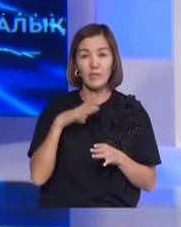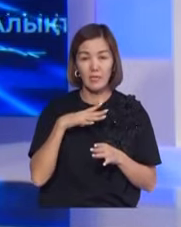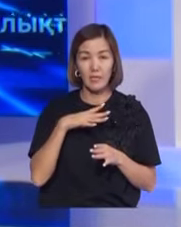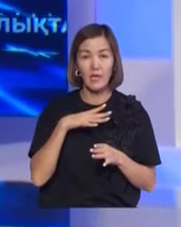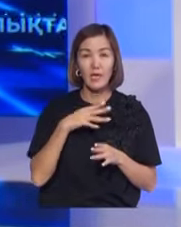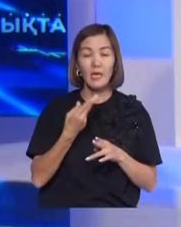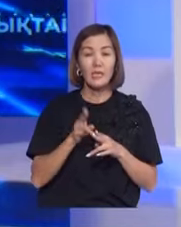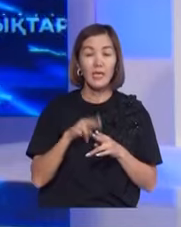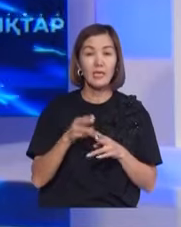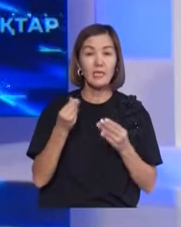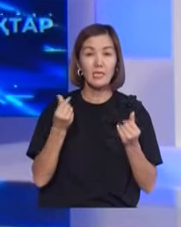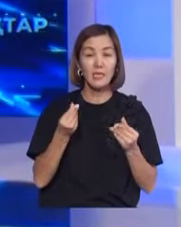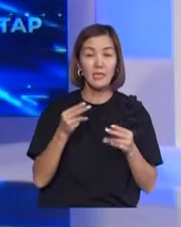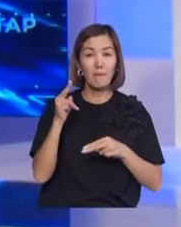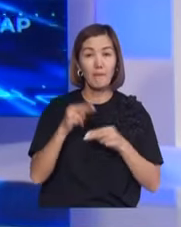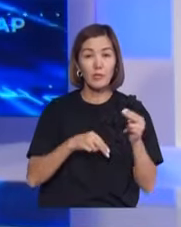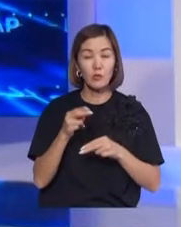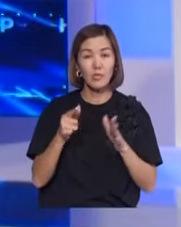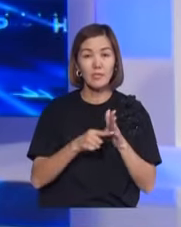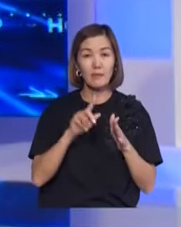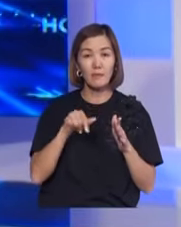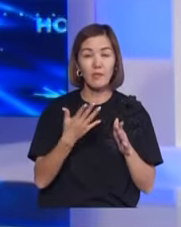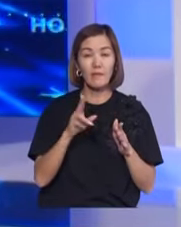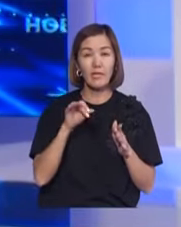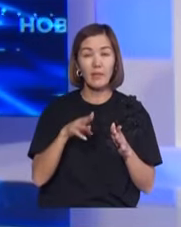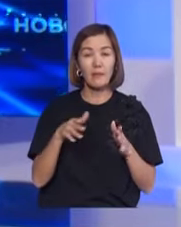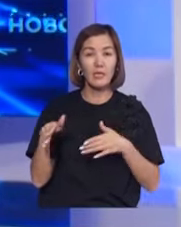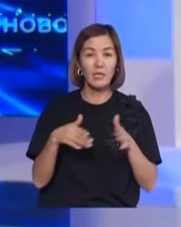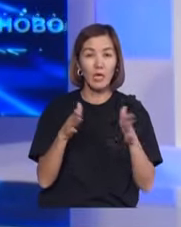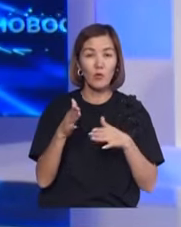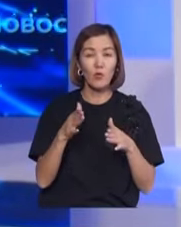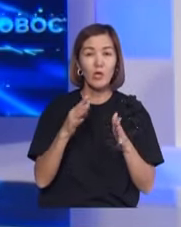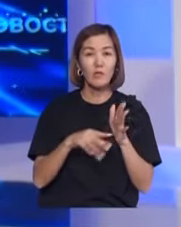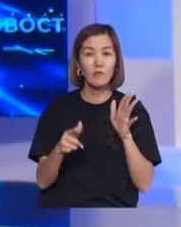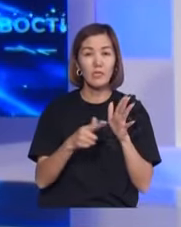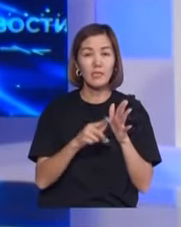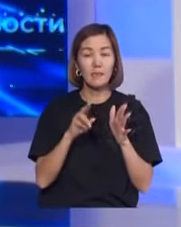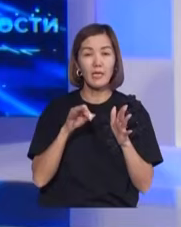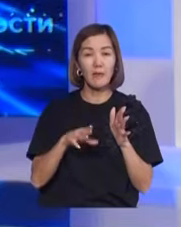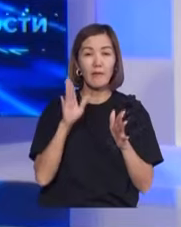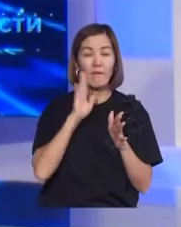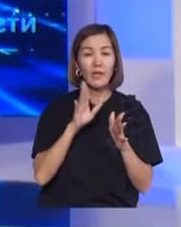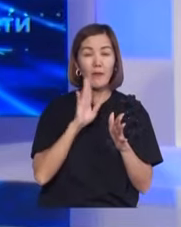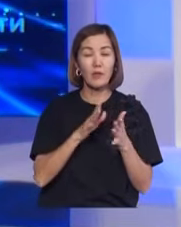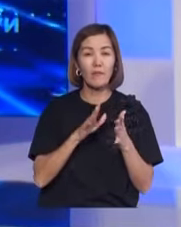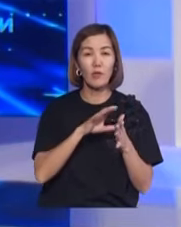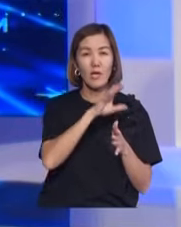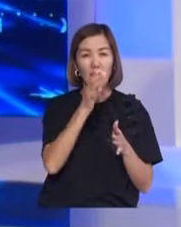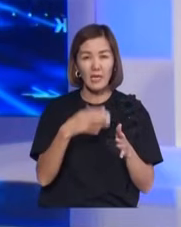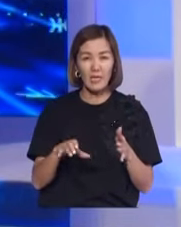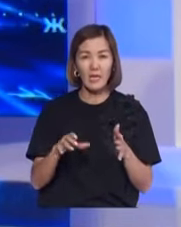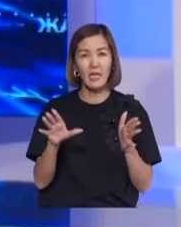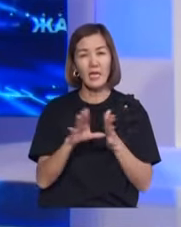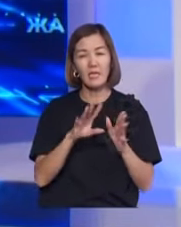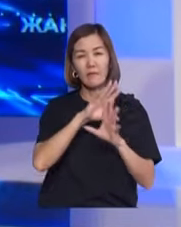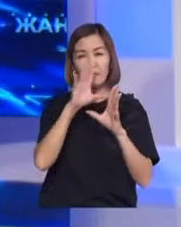2 200 000 000 тенге. На эти средства будет построено 7,5 километров дорог, а также 97 километров водопроводных, канализационных и